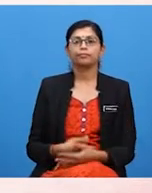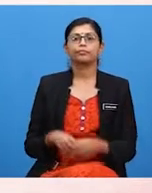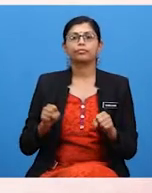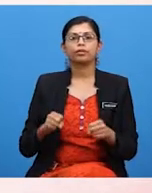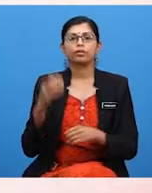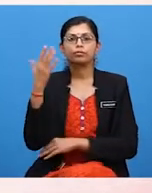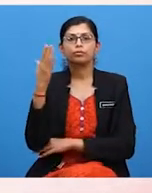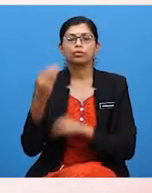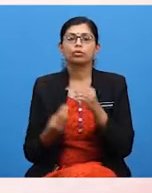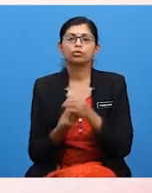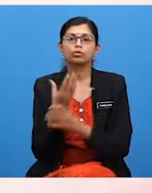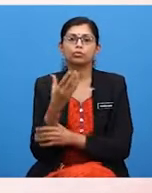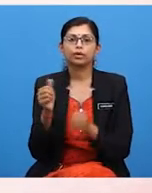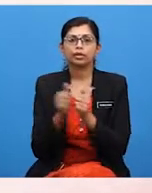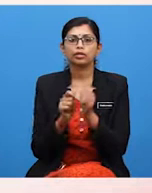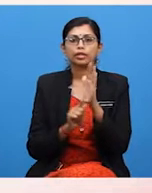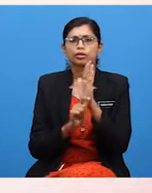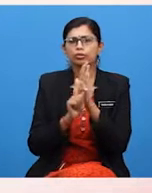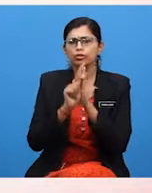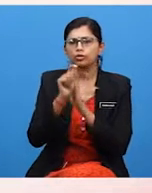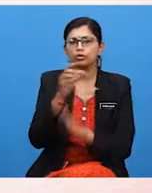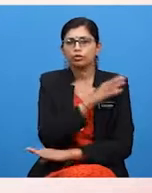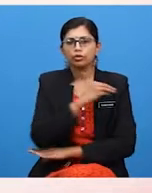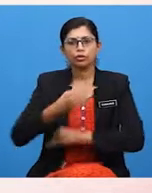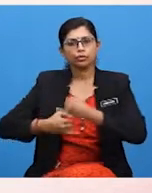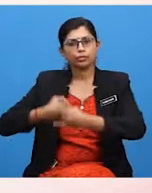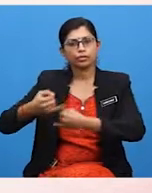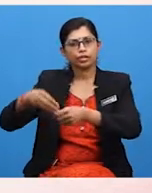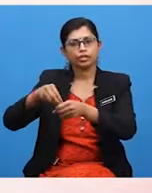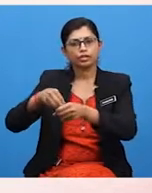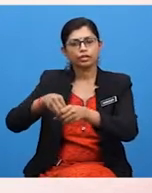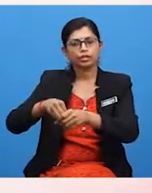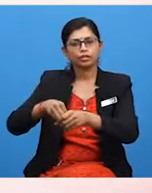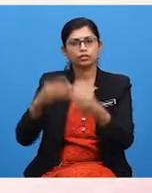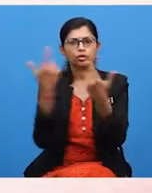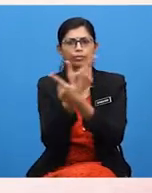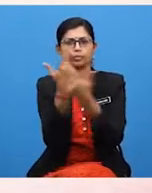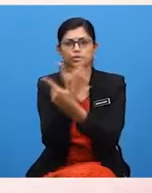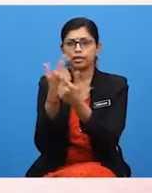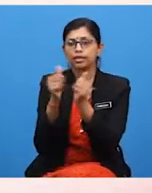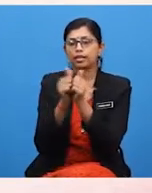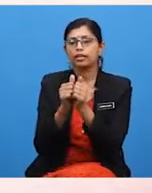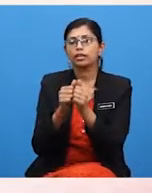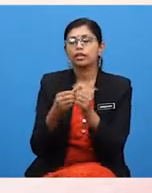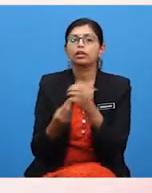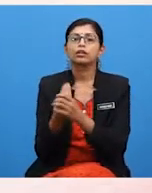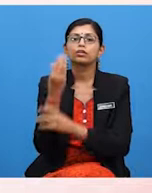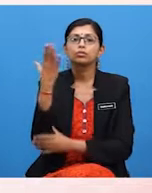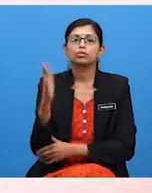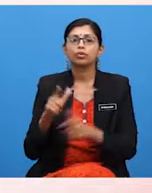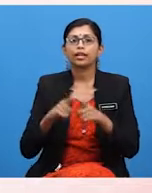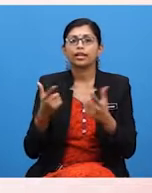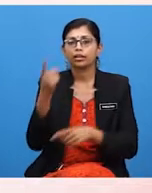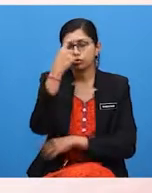tersebut membolehkan pokok tumbuh dengan lebih tinggi dan berjaya